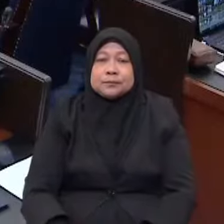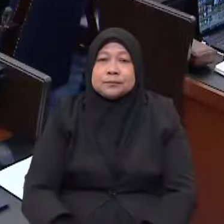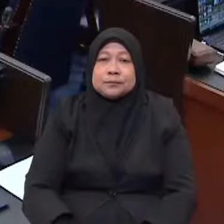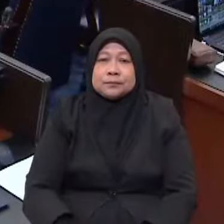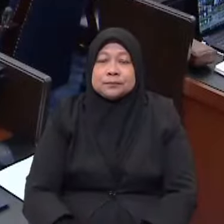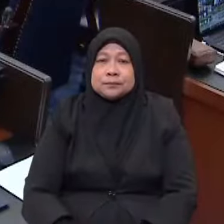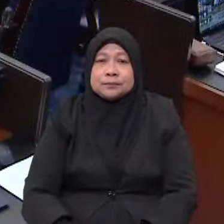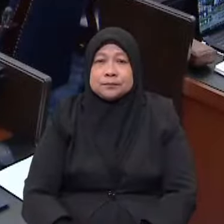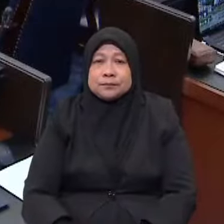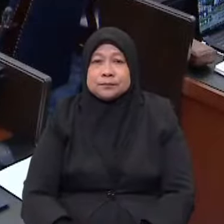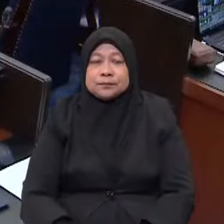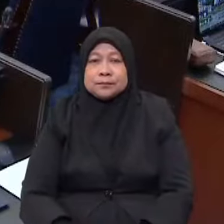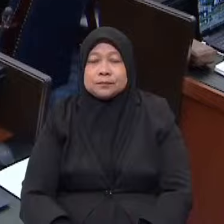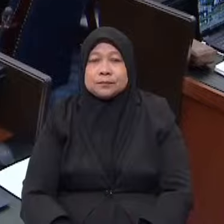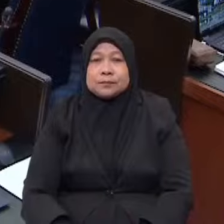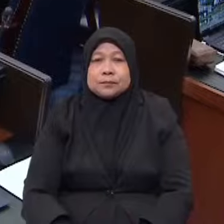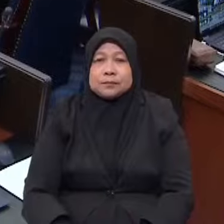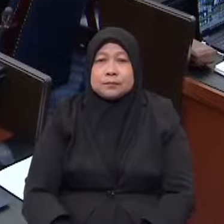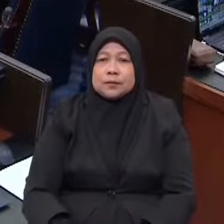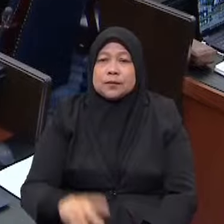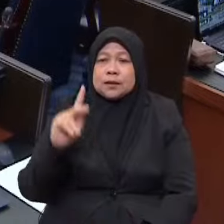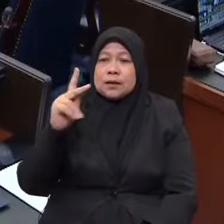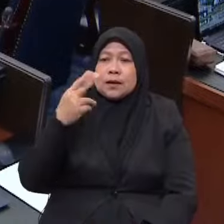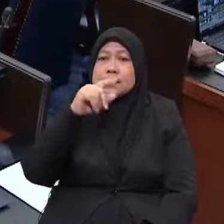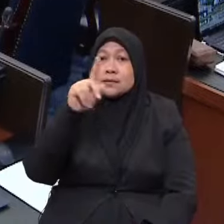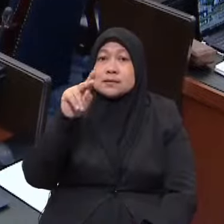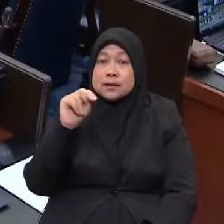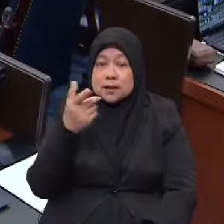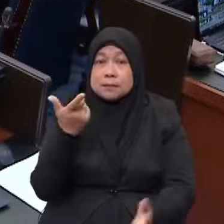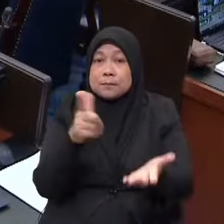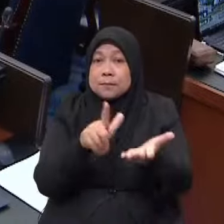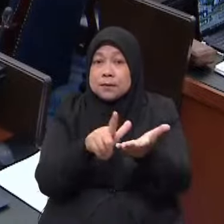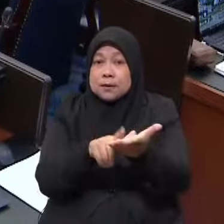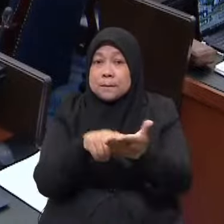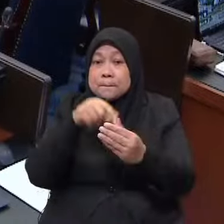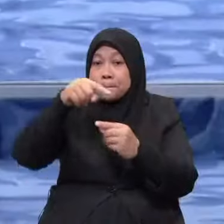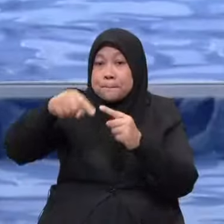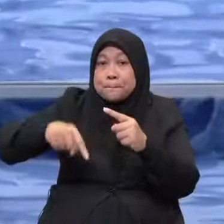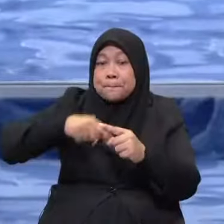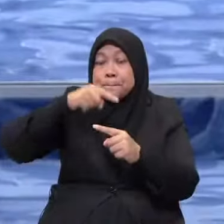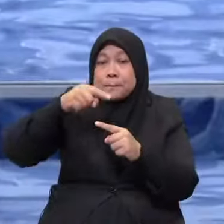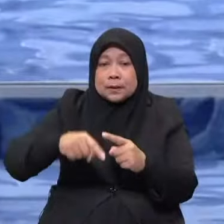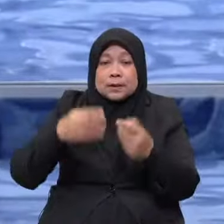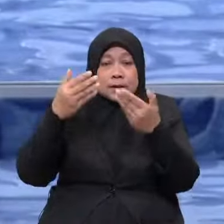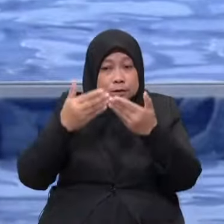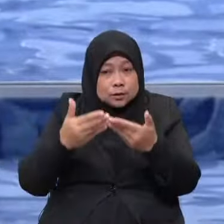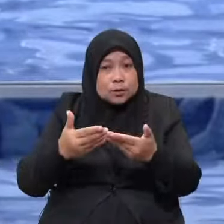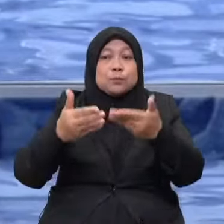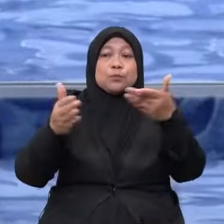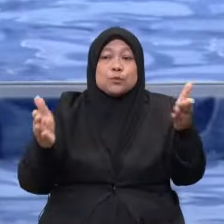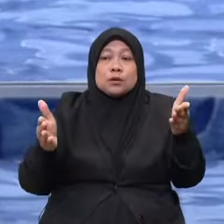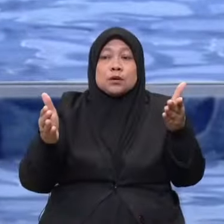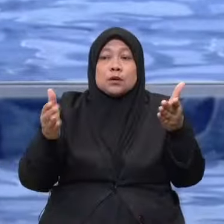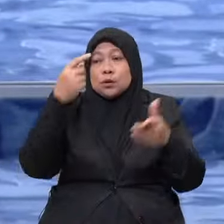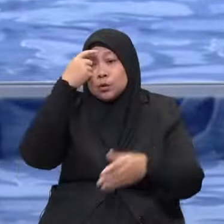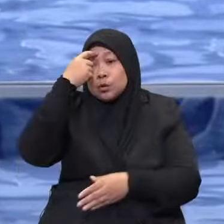Baik, terima kasih. Hazanah melaporkan bila dibuka untuk